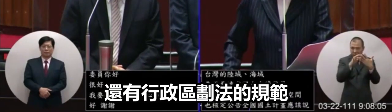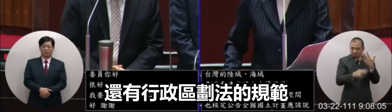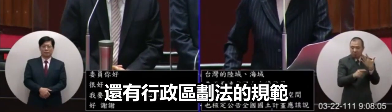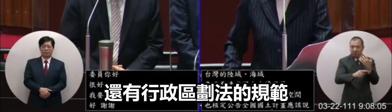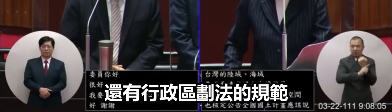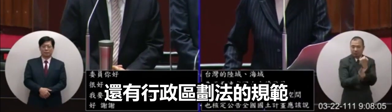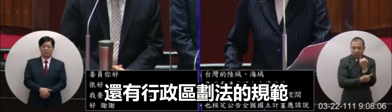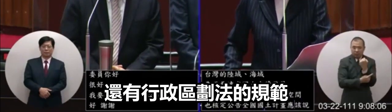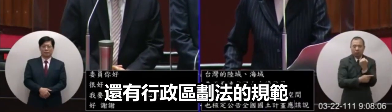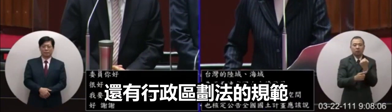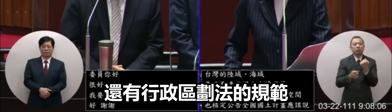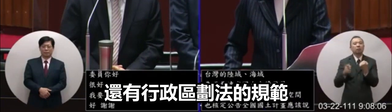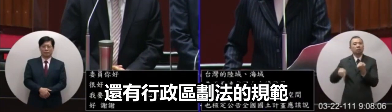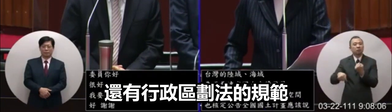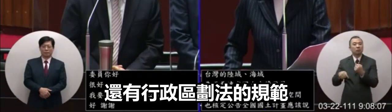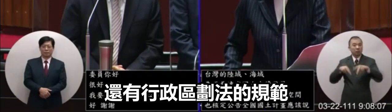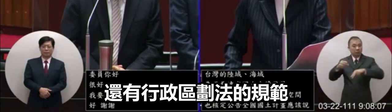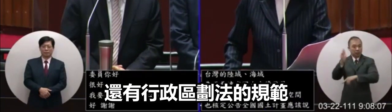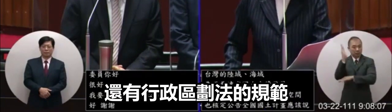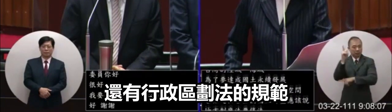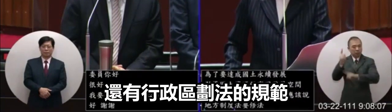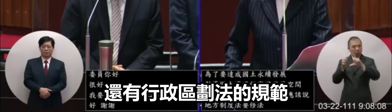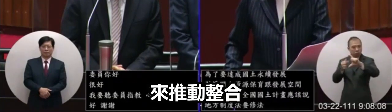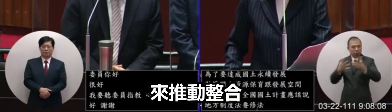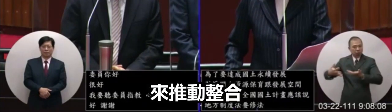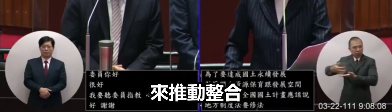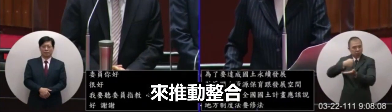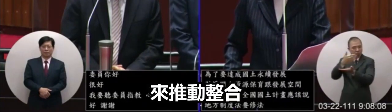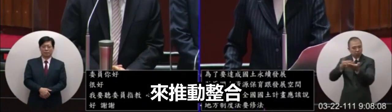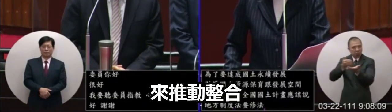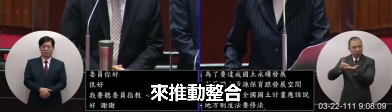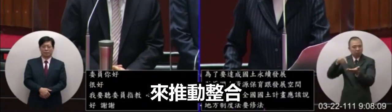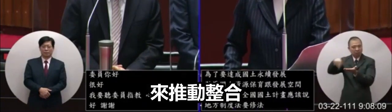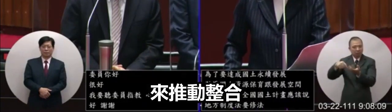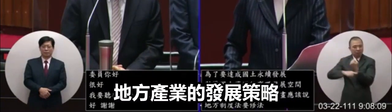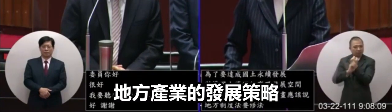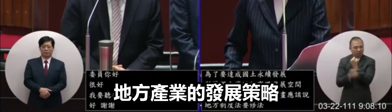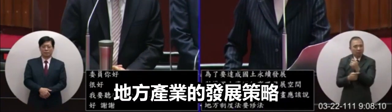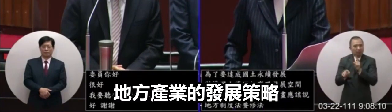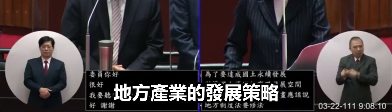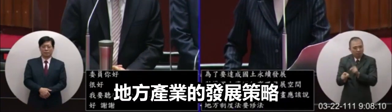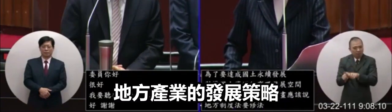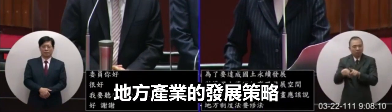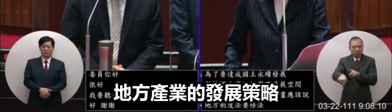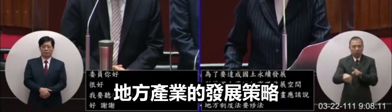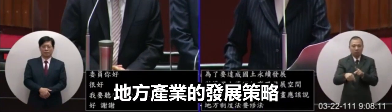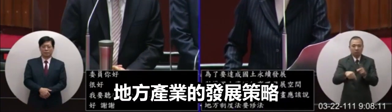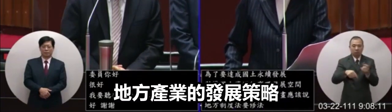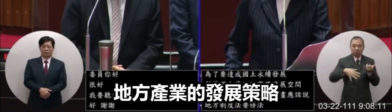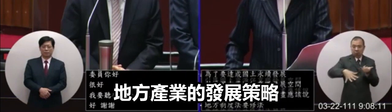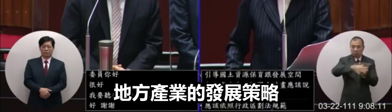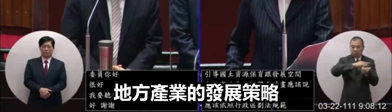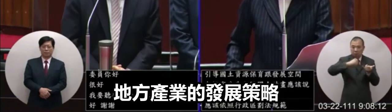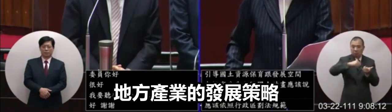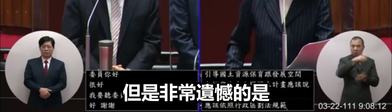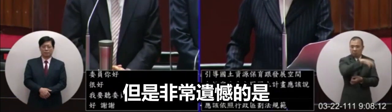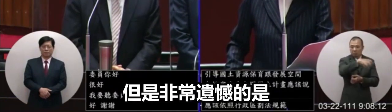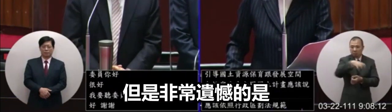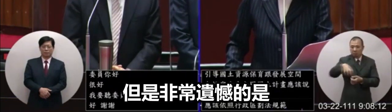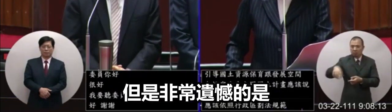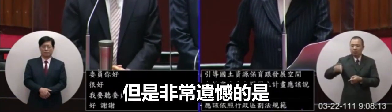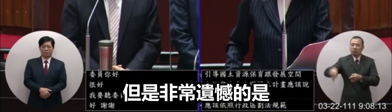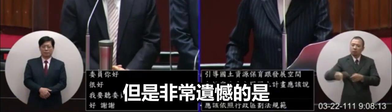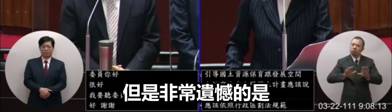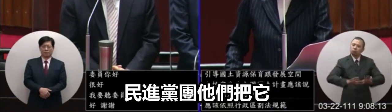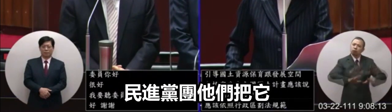划法还有行政区划法的规范来推动整合地方产业的发展策略。但